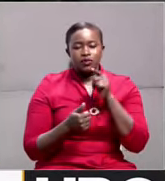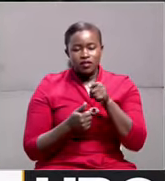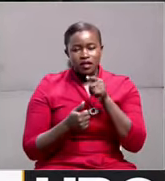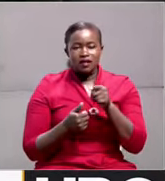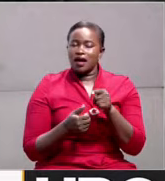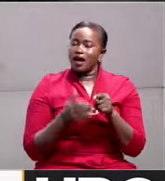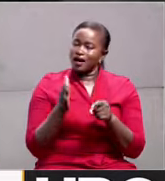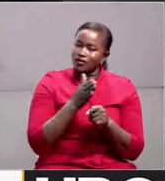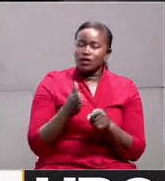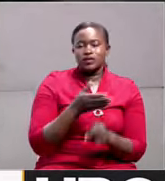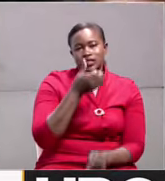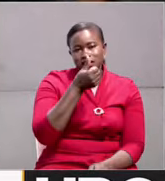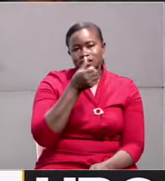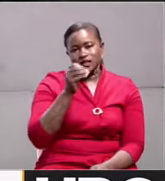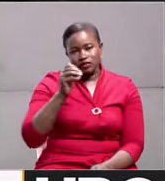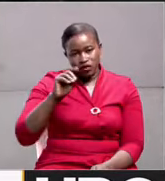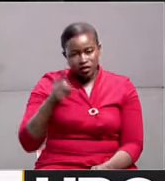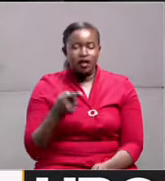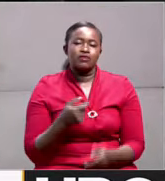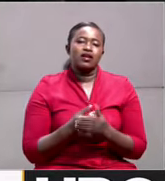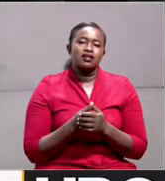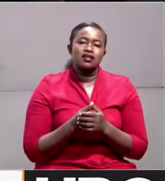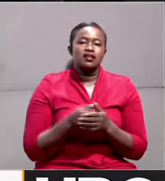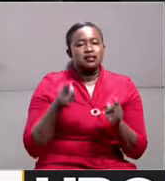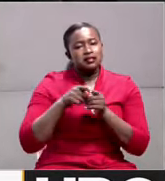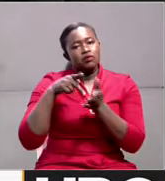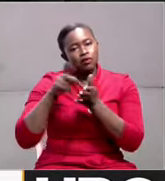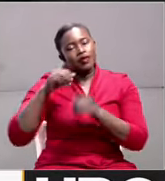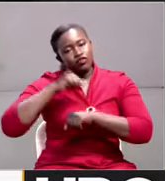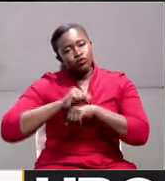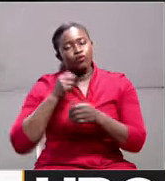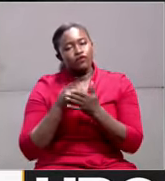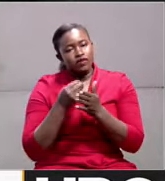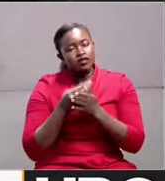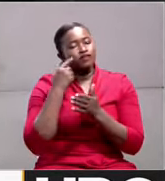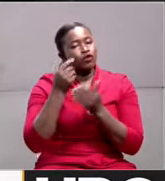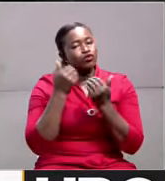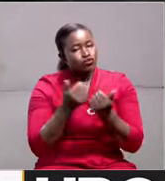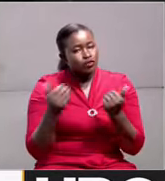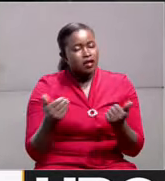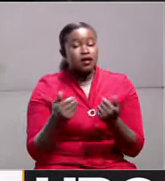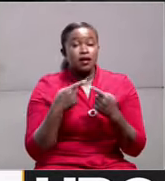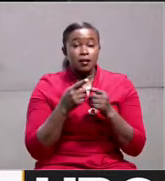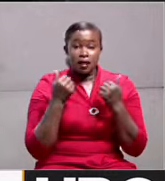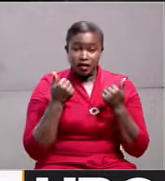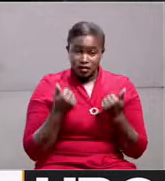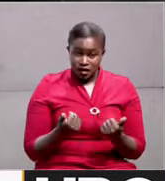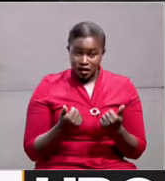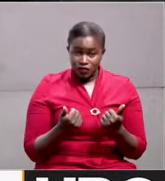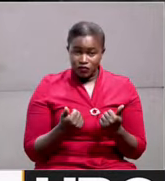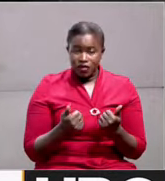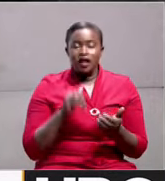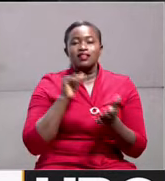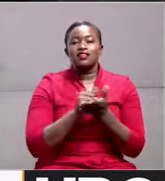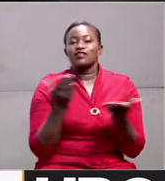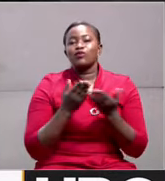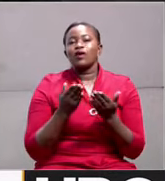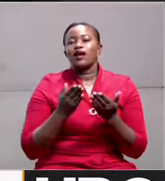narinkag. Aho ne itu tera hawa na skurfizi. Mbwenu hati aho nhumu atshanga.